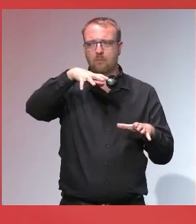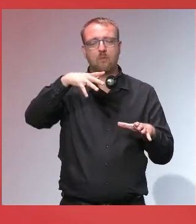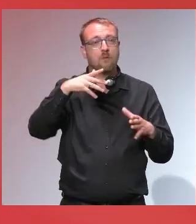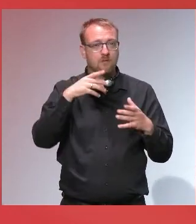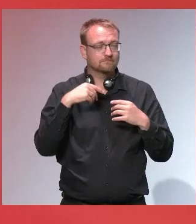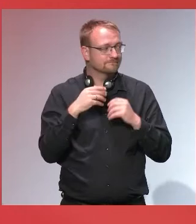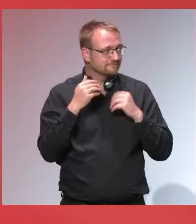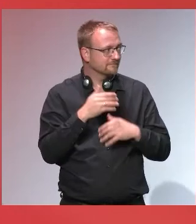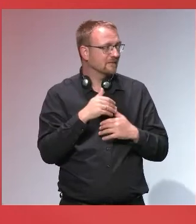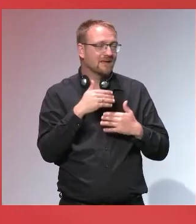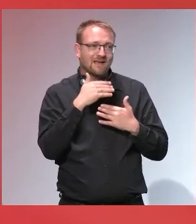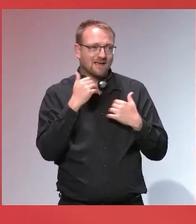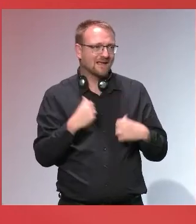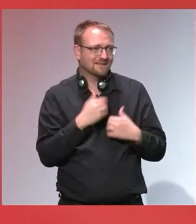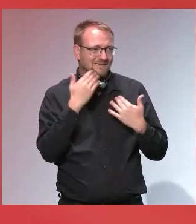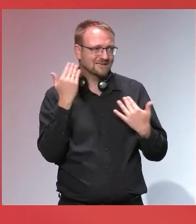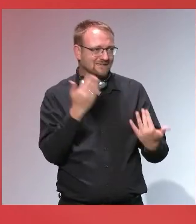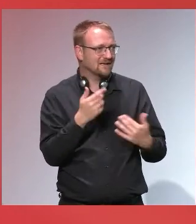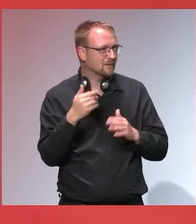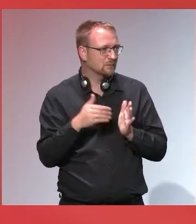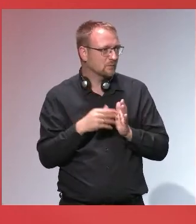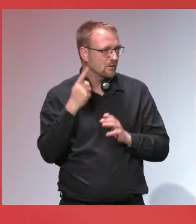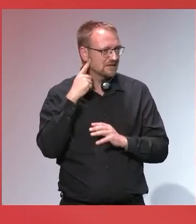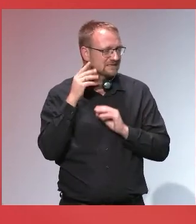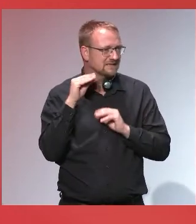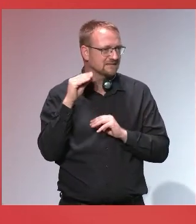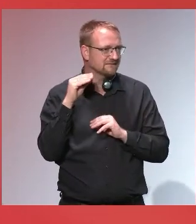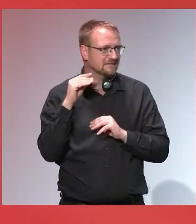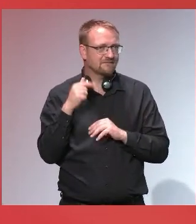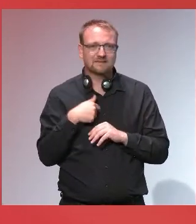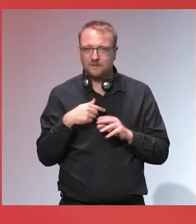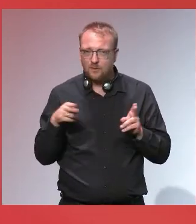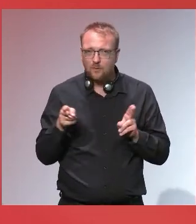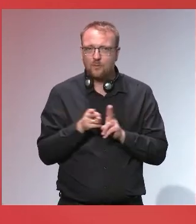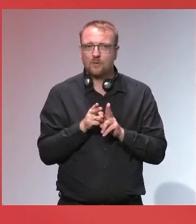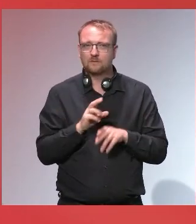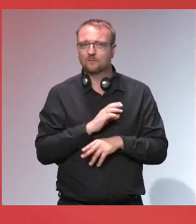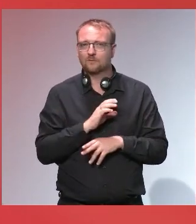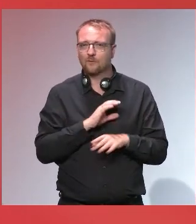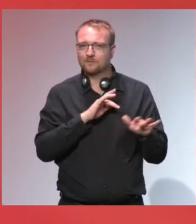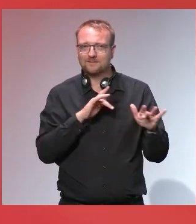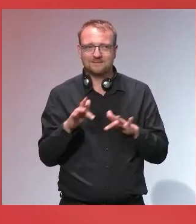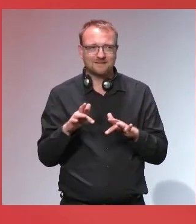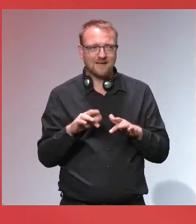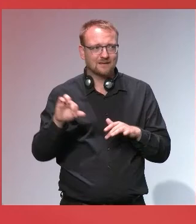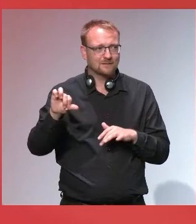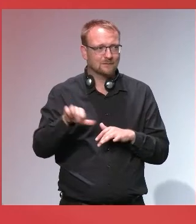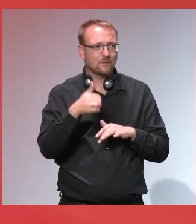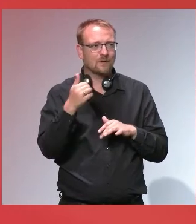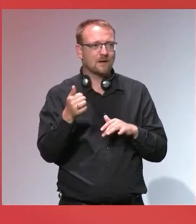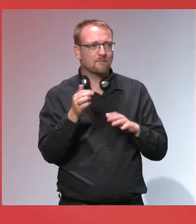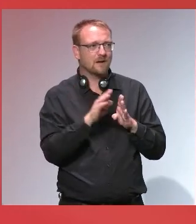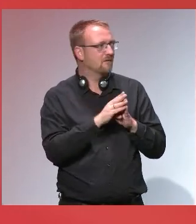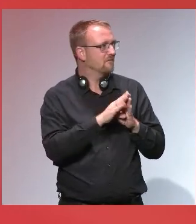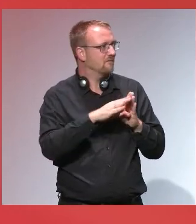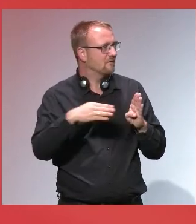liebe Birgit. Die Übersetzung läuft. Gibt mir vielleicht noch kurz die Gelegenheit, jetzt doch den Schleier zu lüften. Heute